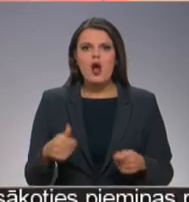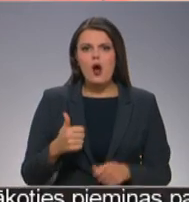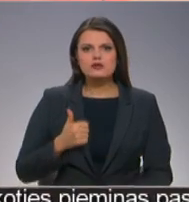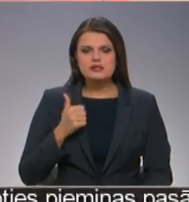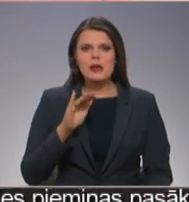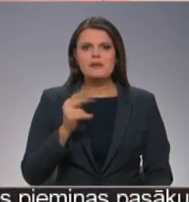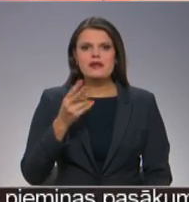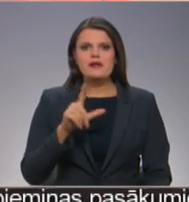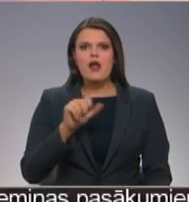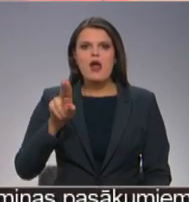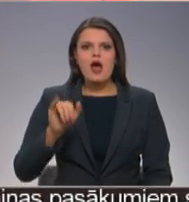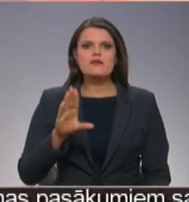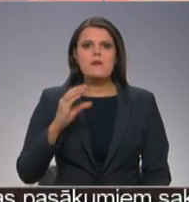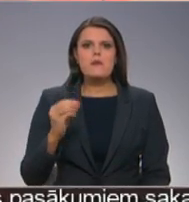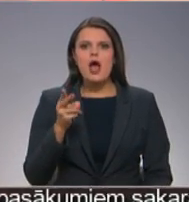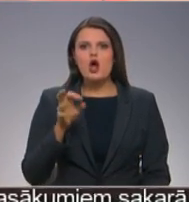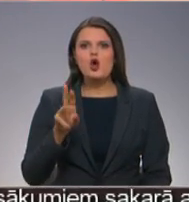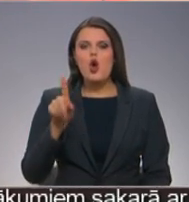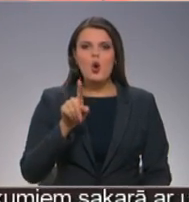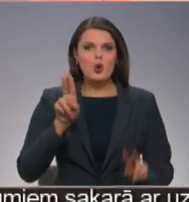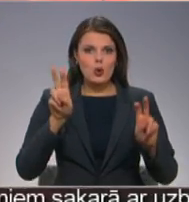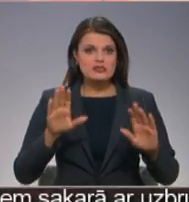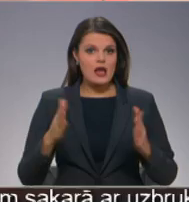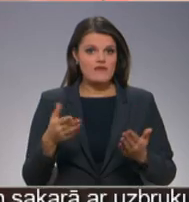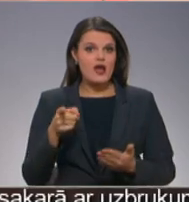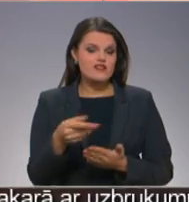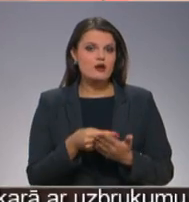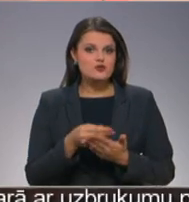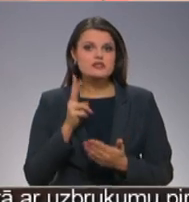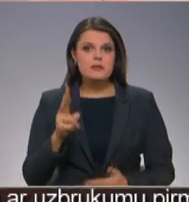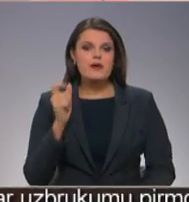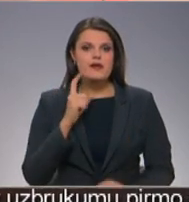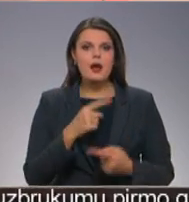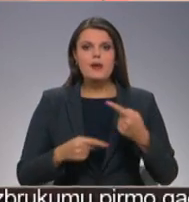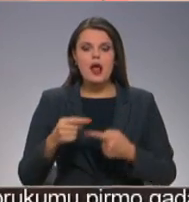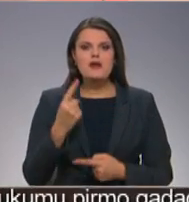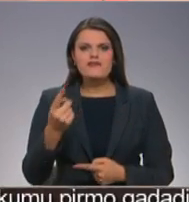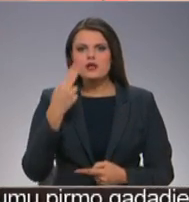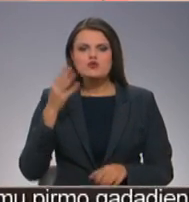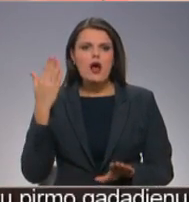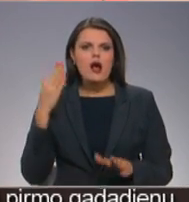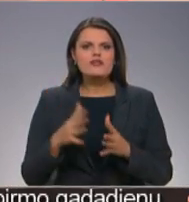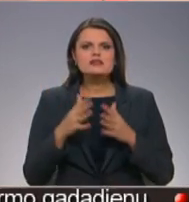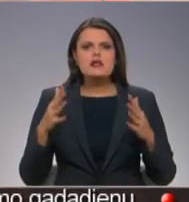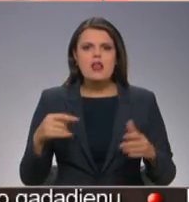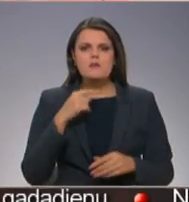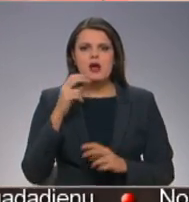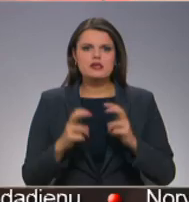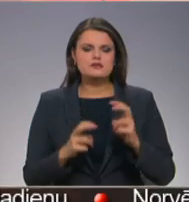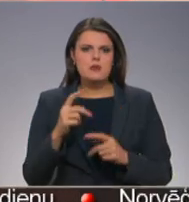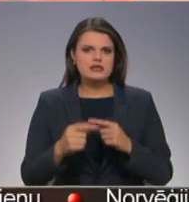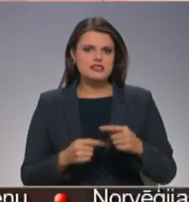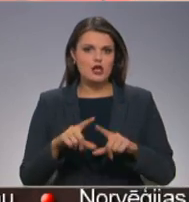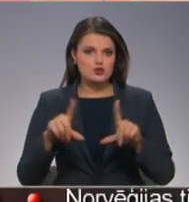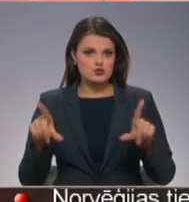Sijā Miķelāna Bekons. Vai tas nozīmē, ka Jēkabpilī atgriezīsies arī viens no kādreiz lielākajiem gaisa pārstrādes uzņēmumiem,